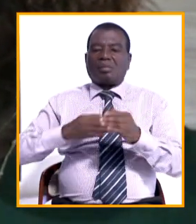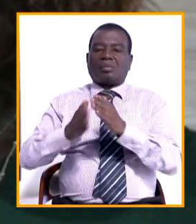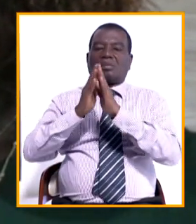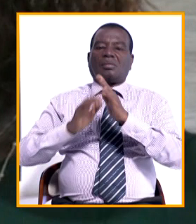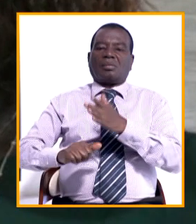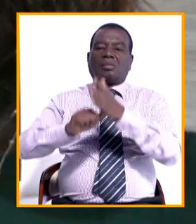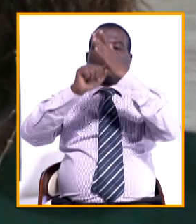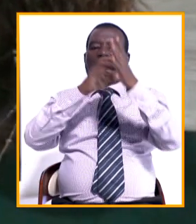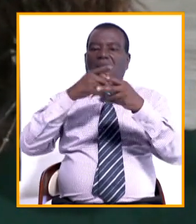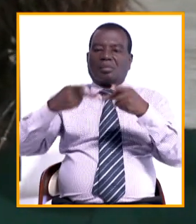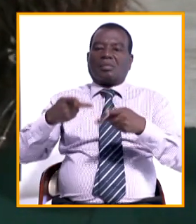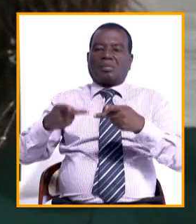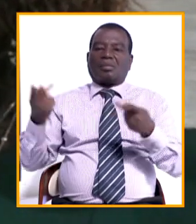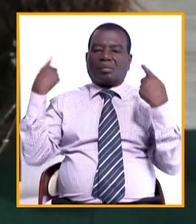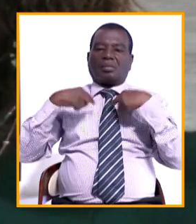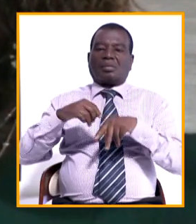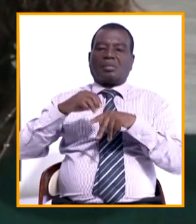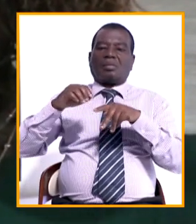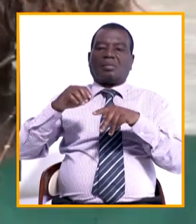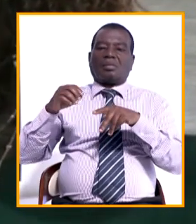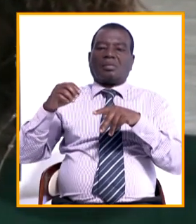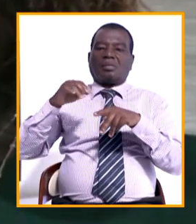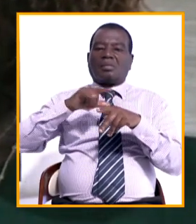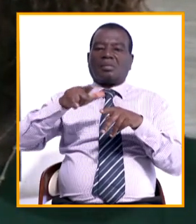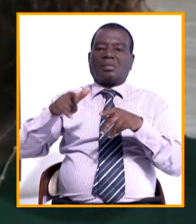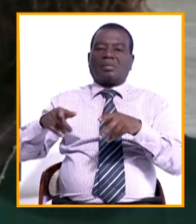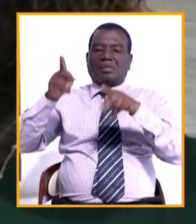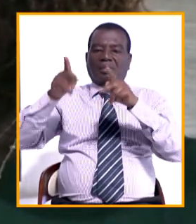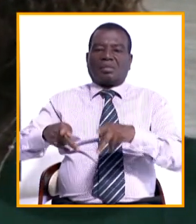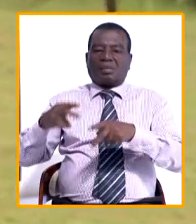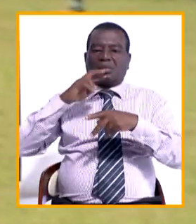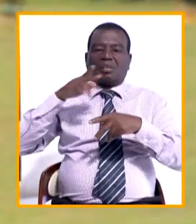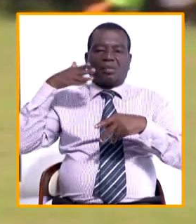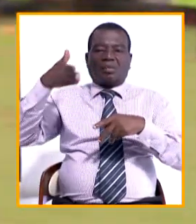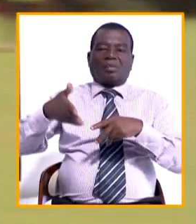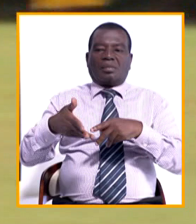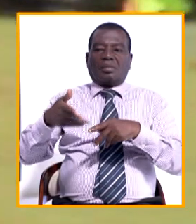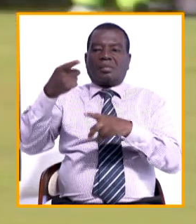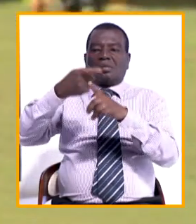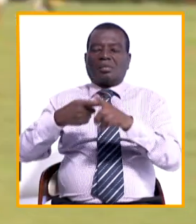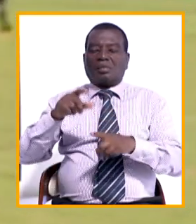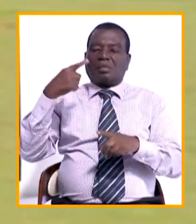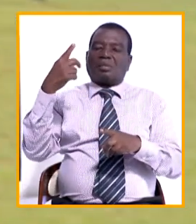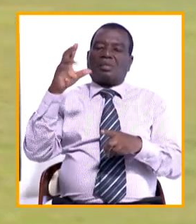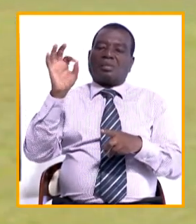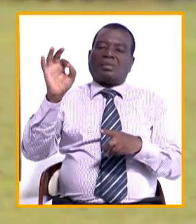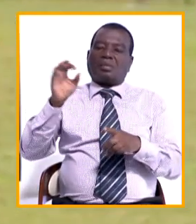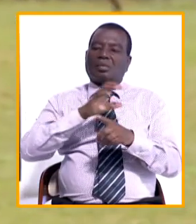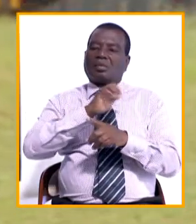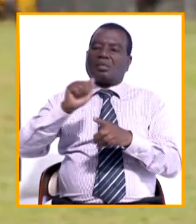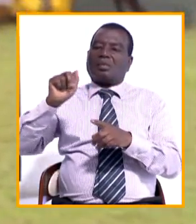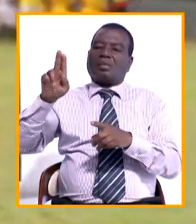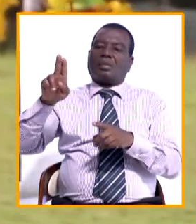et sa présence effective au moment des cérémonies qui se dérouleront donc le mois prochain. Du 9 au 16 novembre prochain,